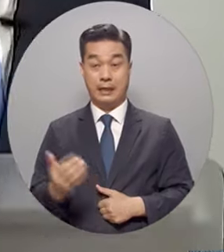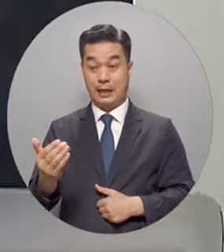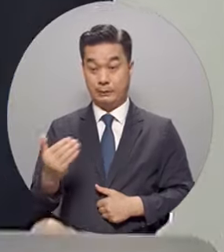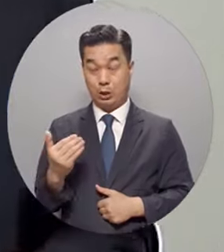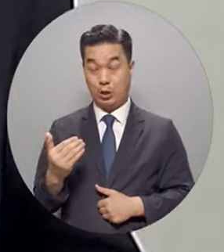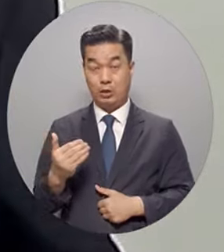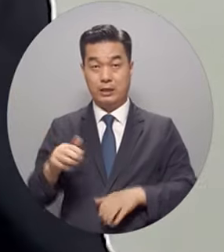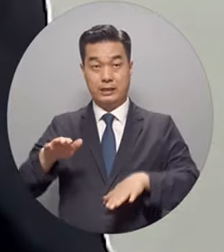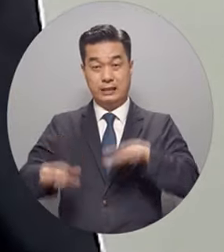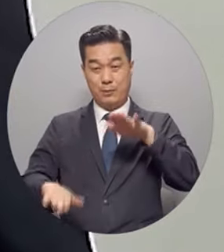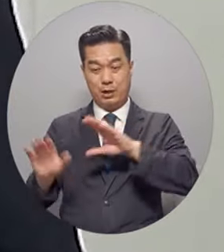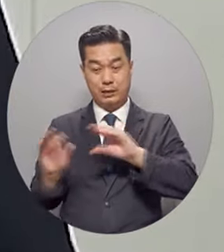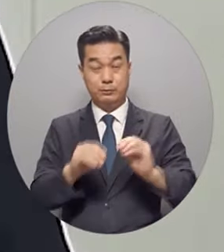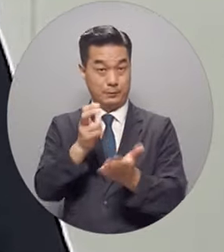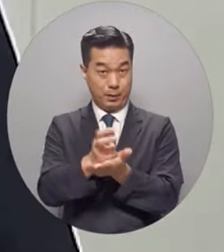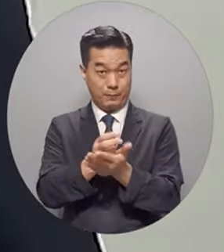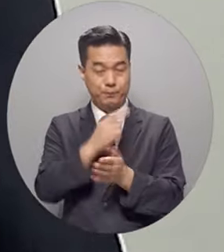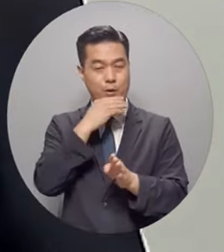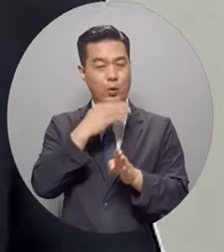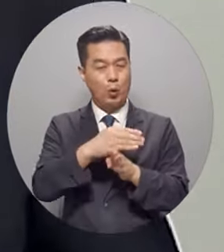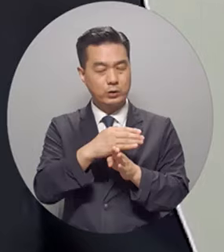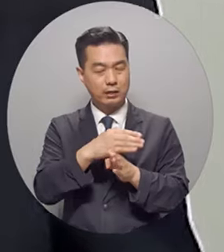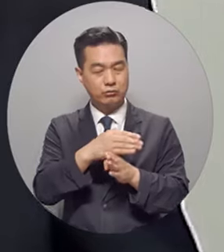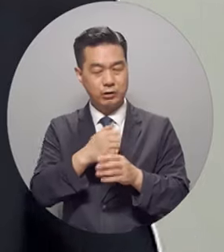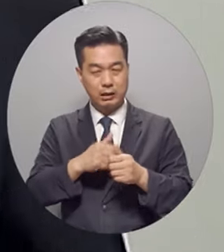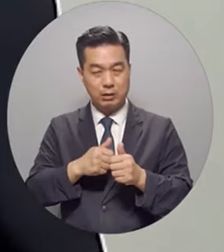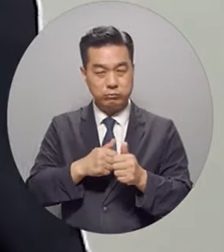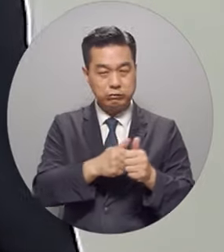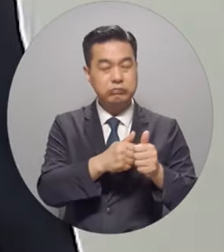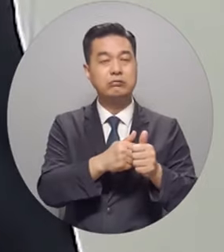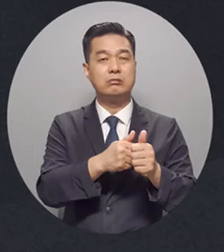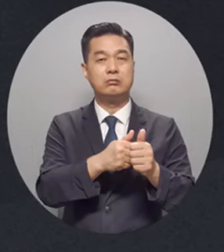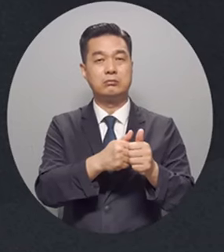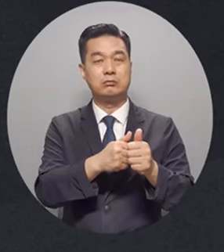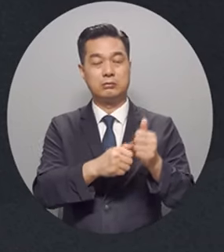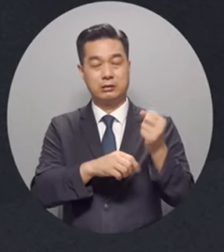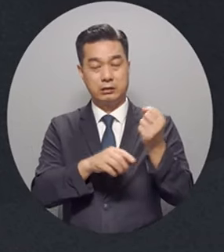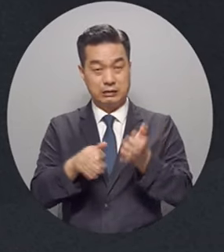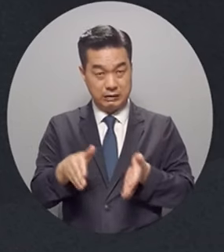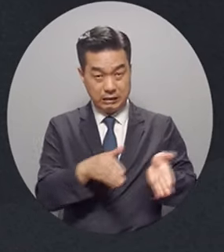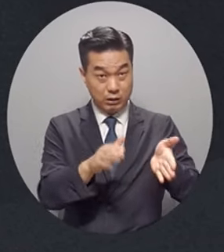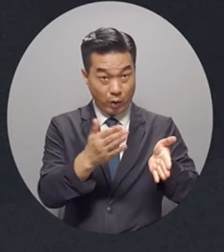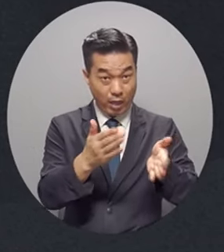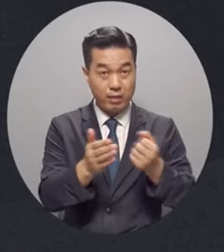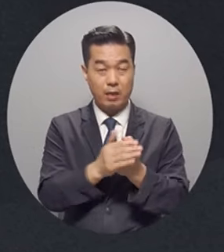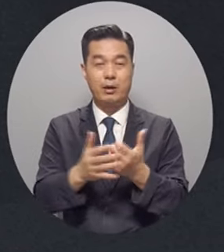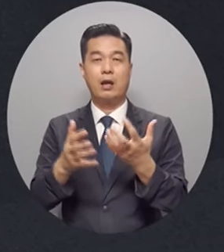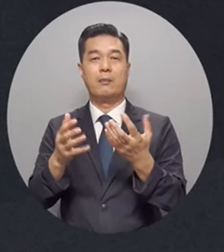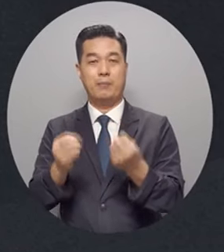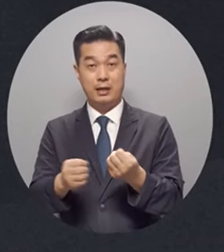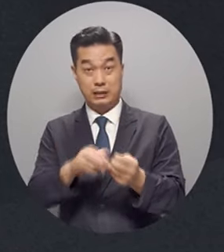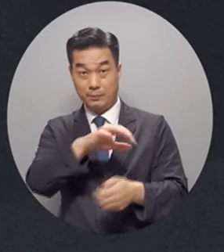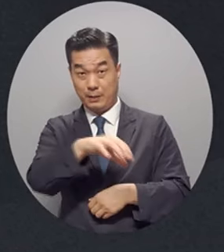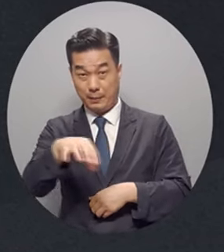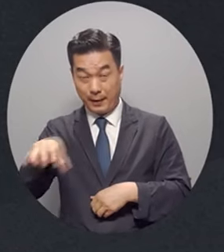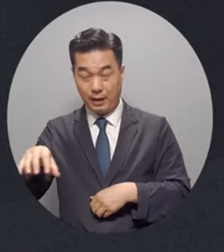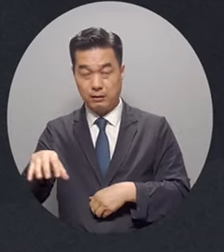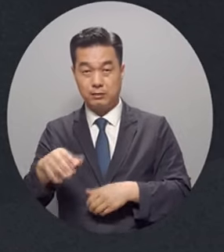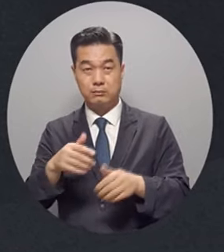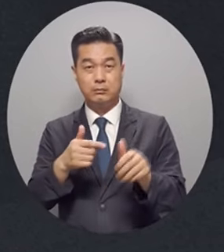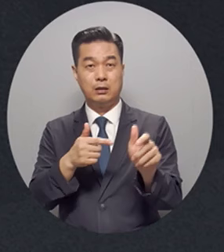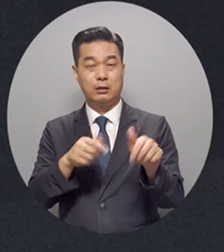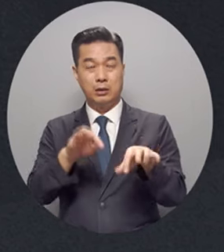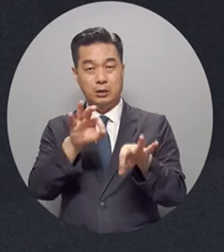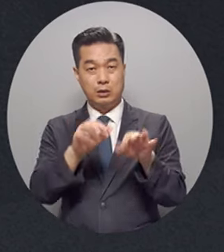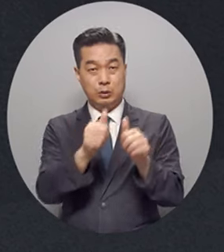차별금지법이 공산주의로 가는 수단이 될 거라고 주장한 것에 대해서도 많은 문화 막시스트 동성애가 사회주의